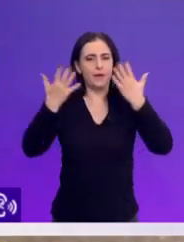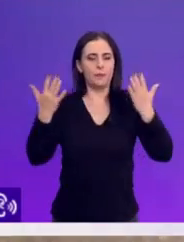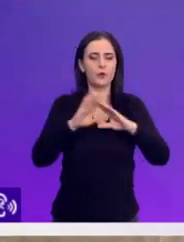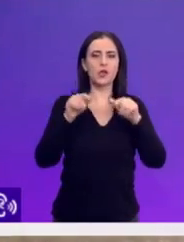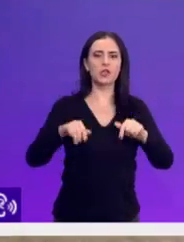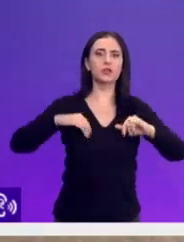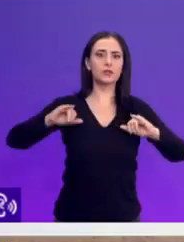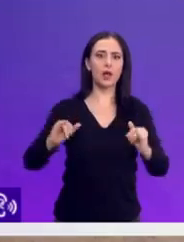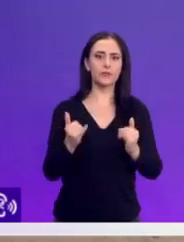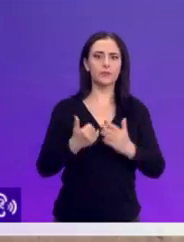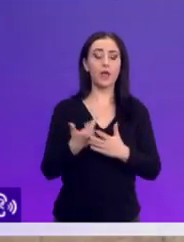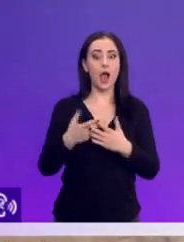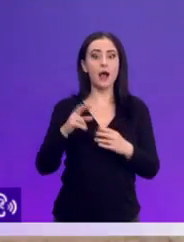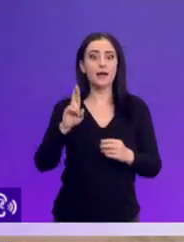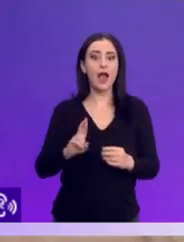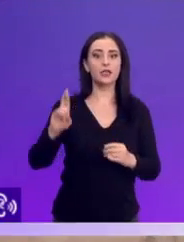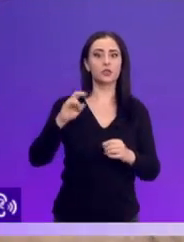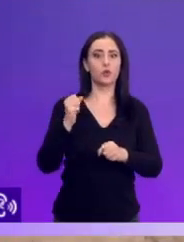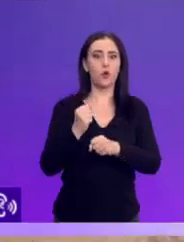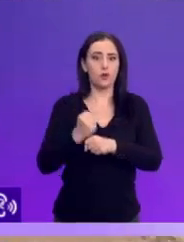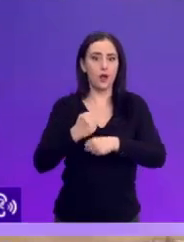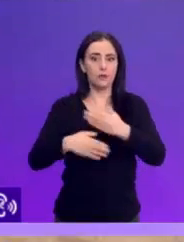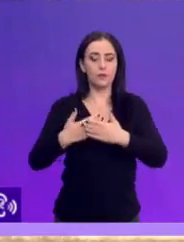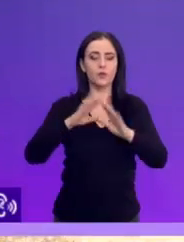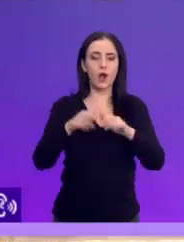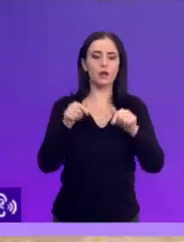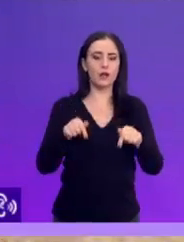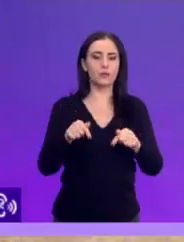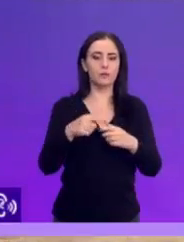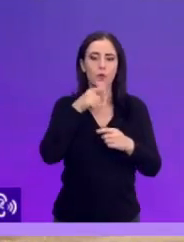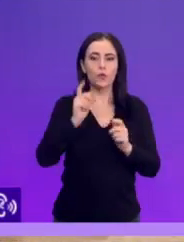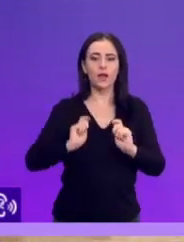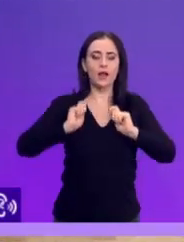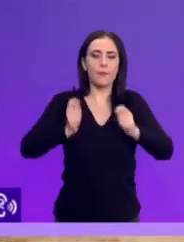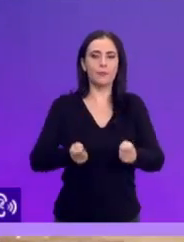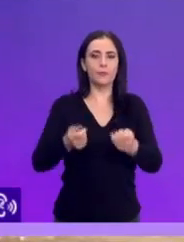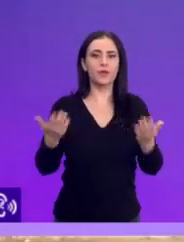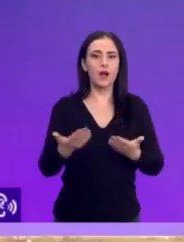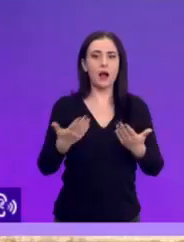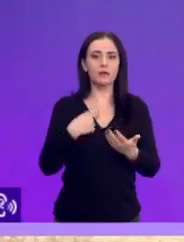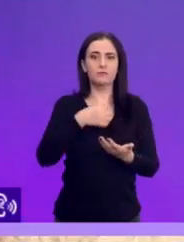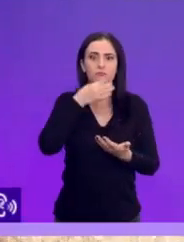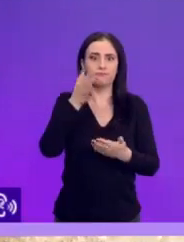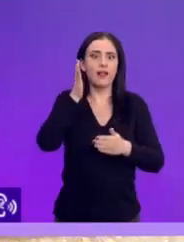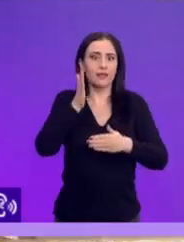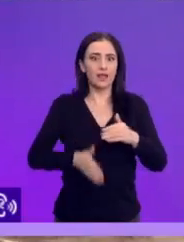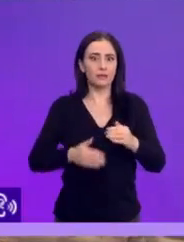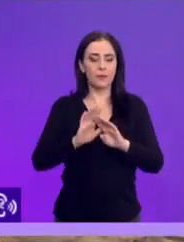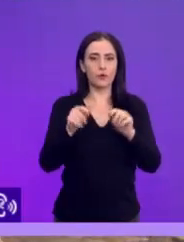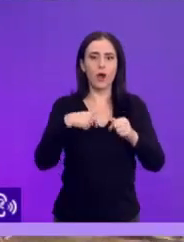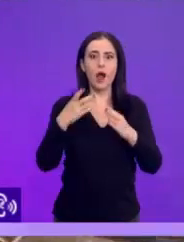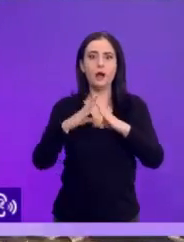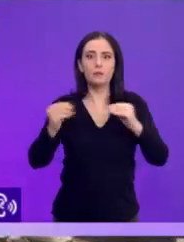aceștia au acționat și în cazul colectiv. Atunci au venit cu un raport care a spus care